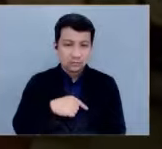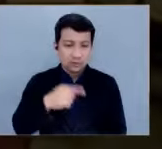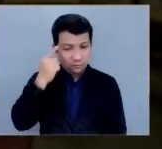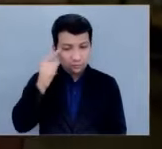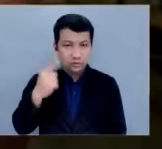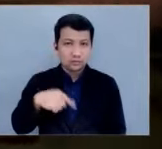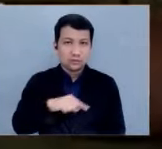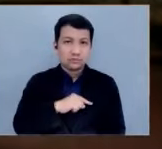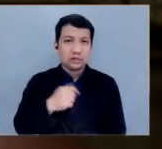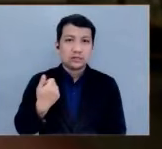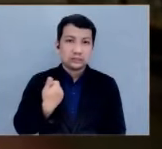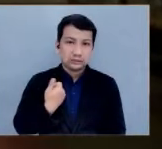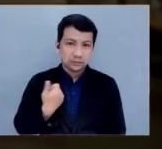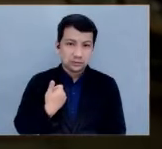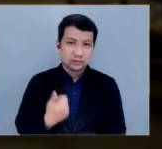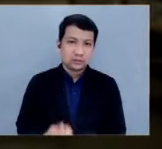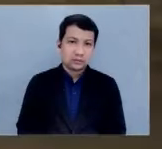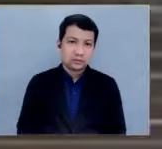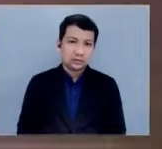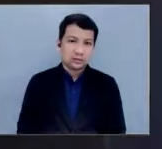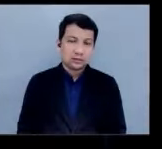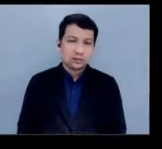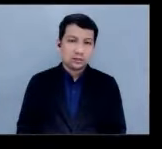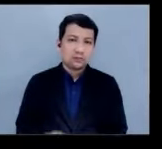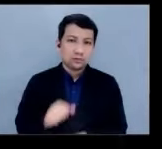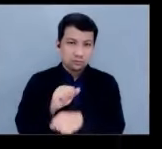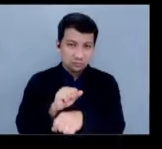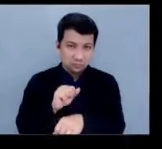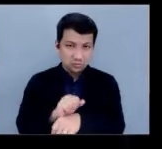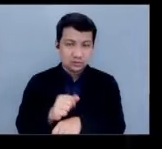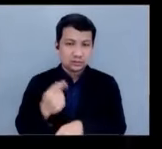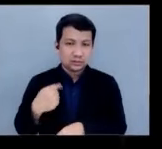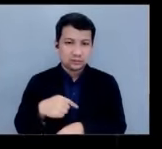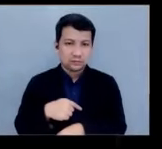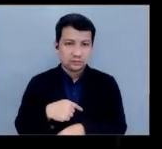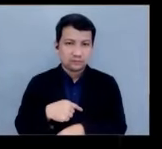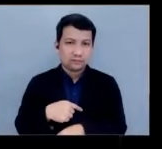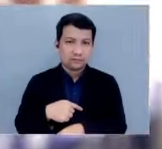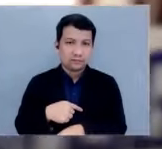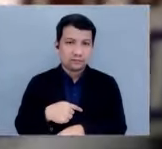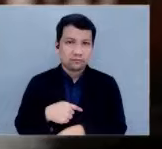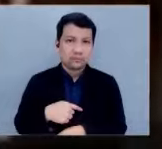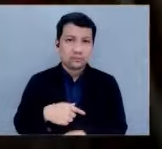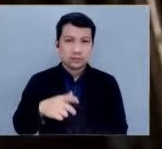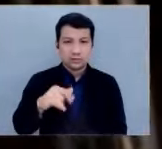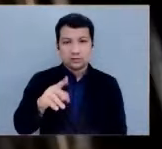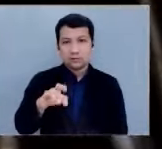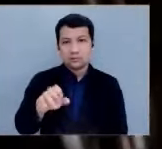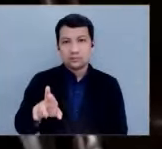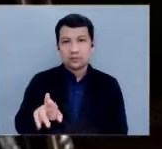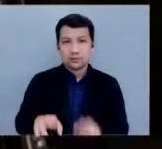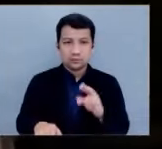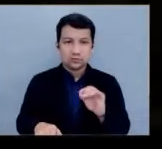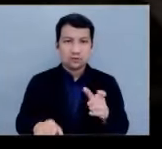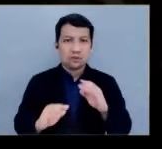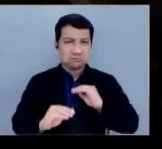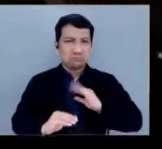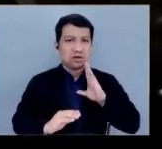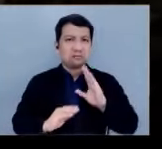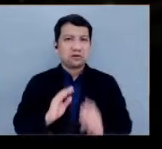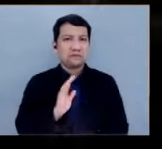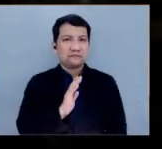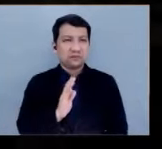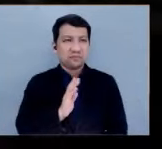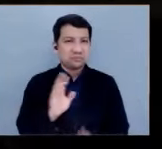yun eh. So para sa aming trabaho. Hindi tulad ni Mang Alberto at Mang Roger na handa na sa drug testing,